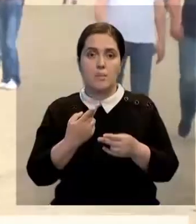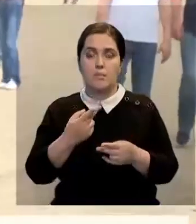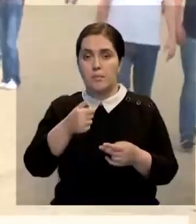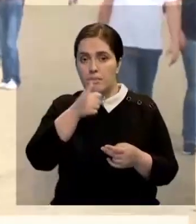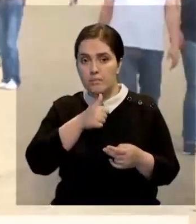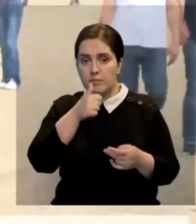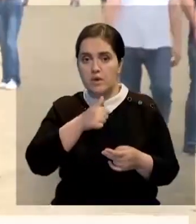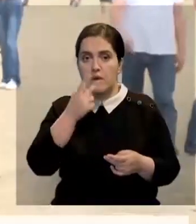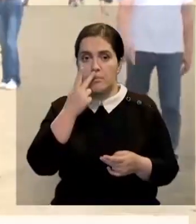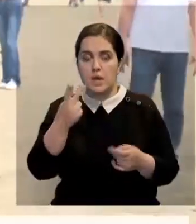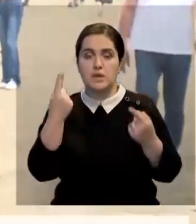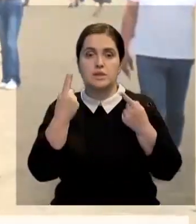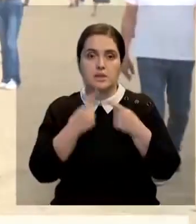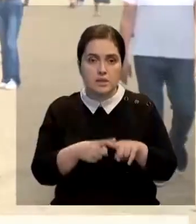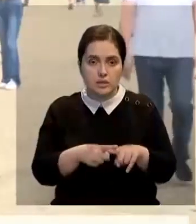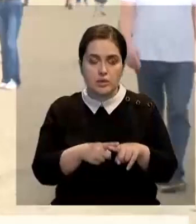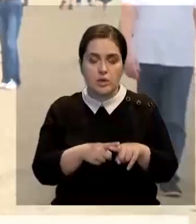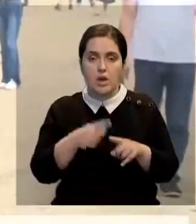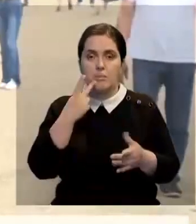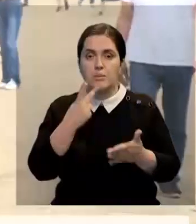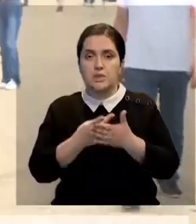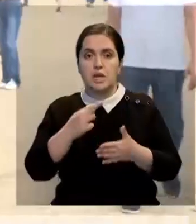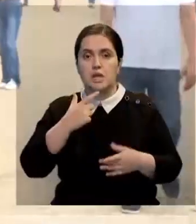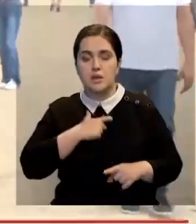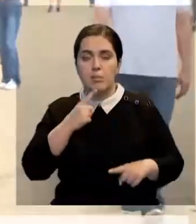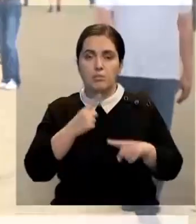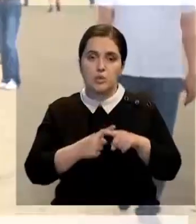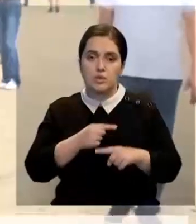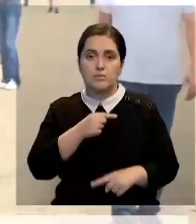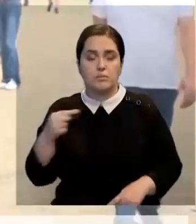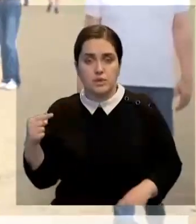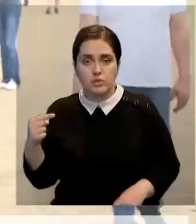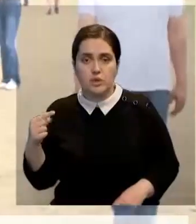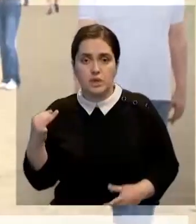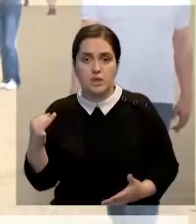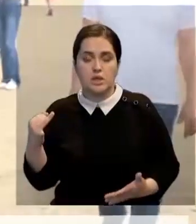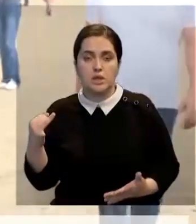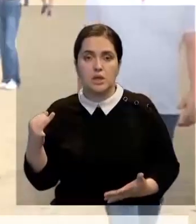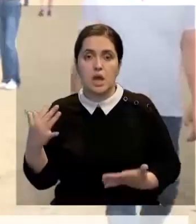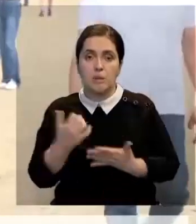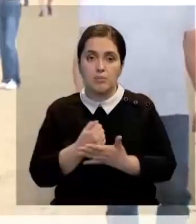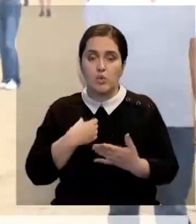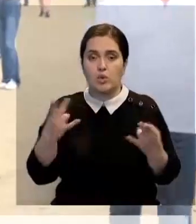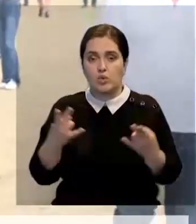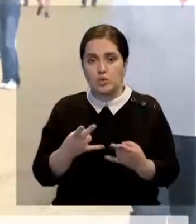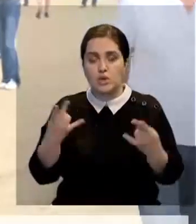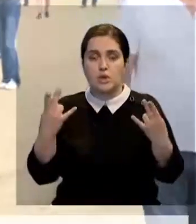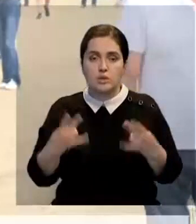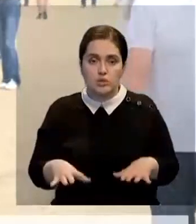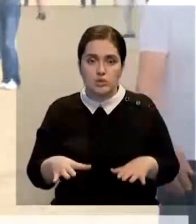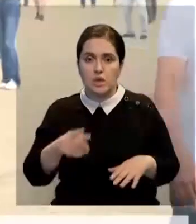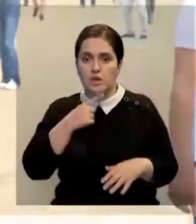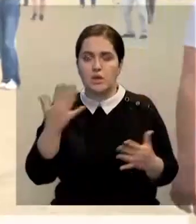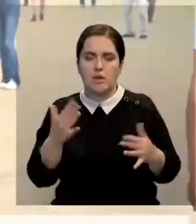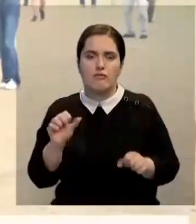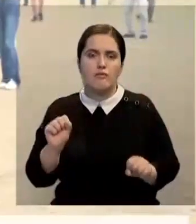режиме посмотреть технику, посмотреть для себя плюсы, минусы и определиться с тем, нужно нам это, нет. Проговорить, какие